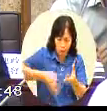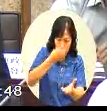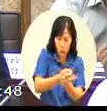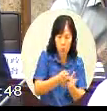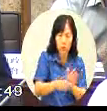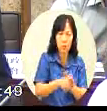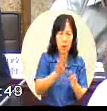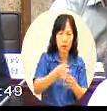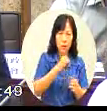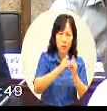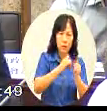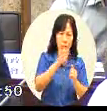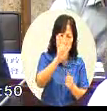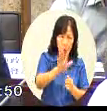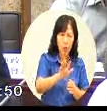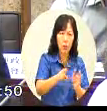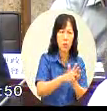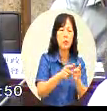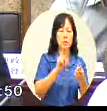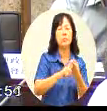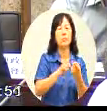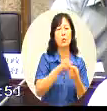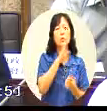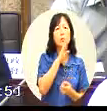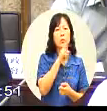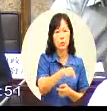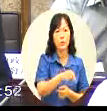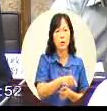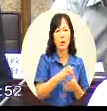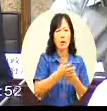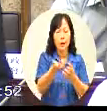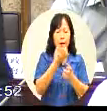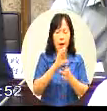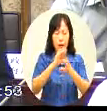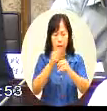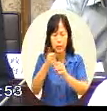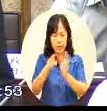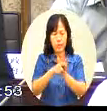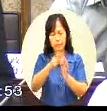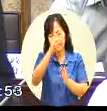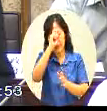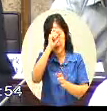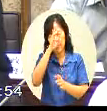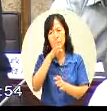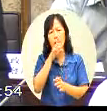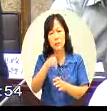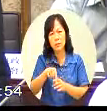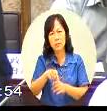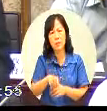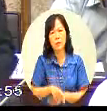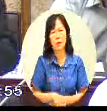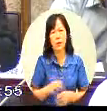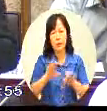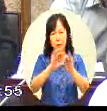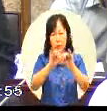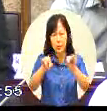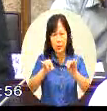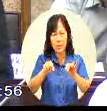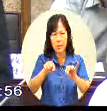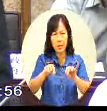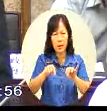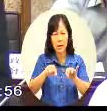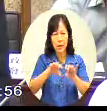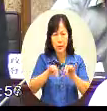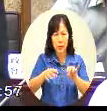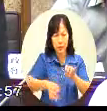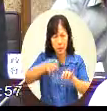租受归公有，这个是对的啦。所以刚刚萧衍一直希望说把这个所谓的这个地